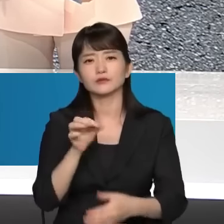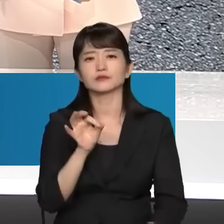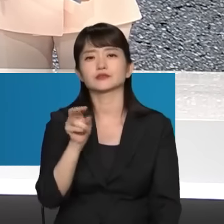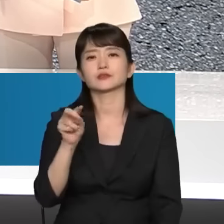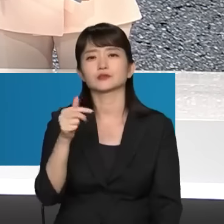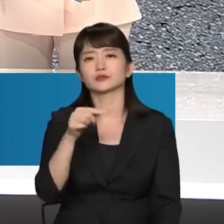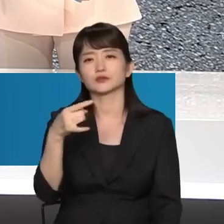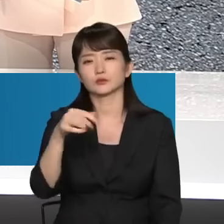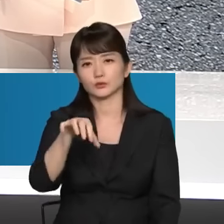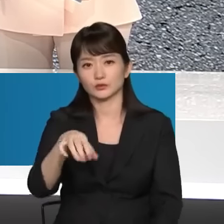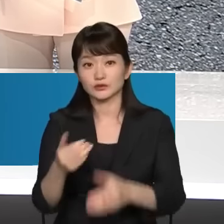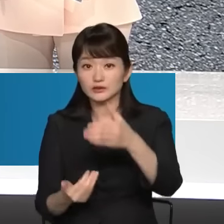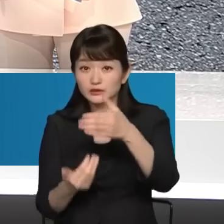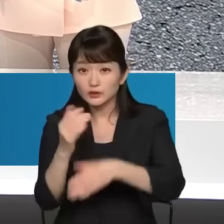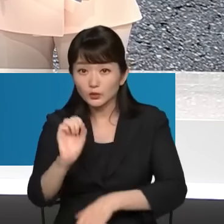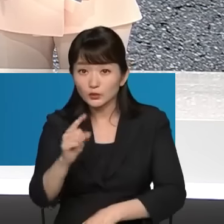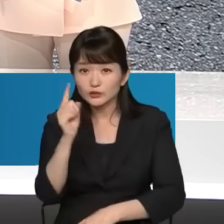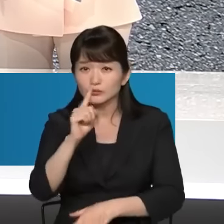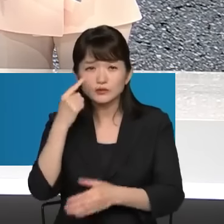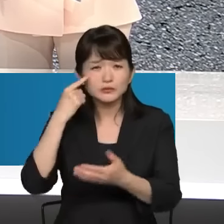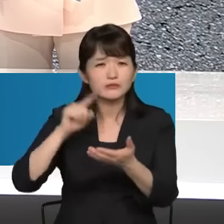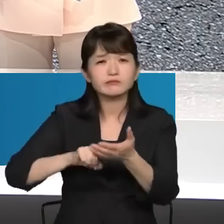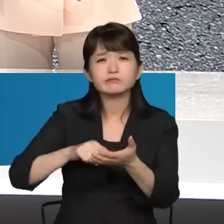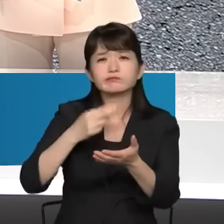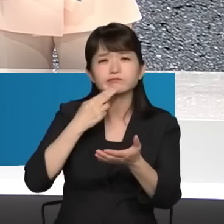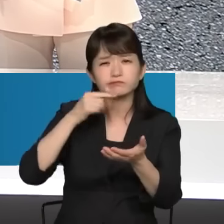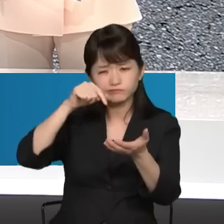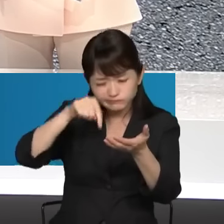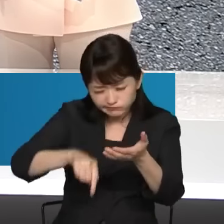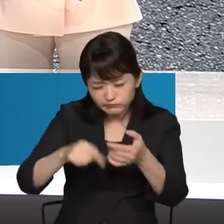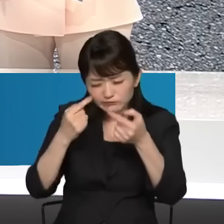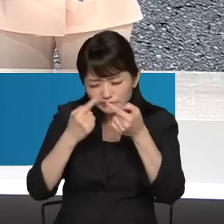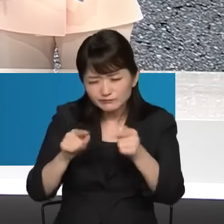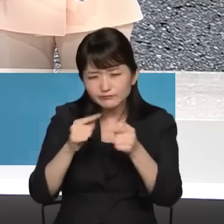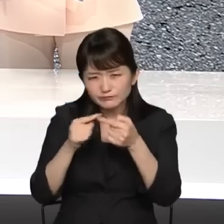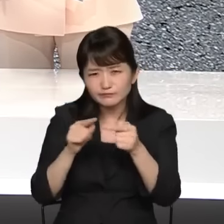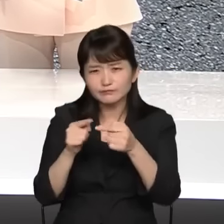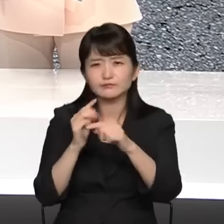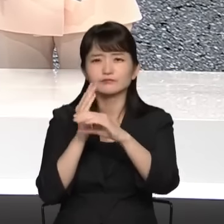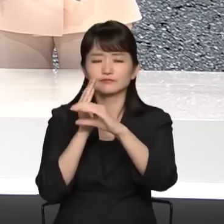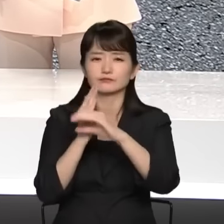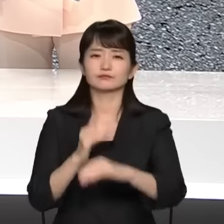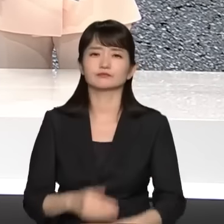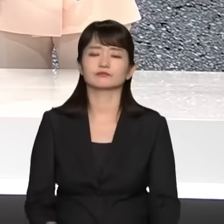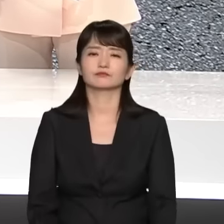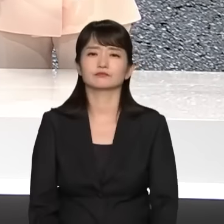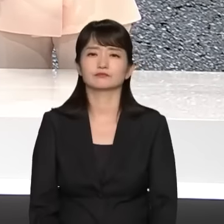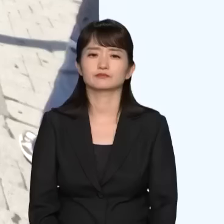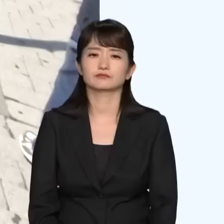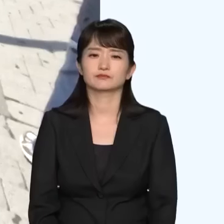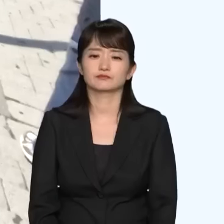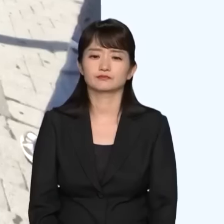연희동에서 있었던 사고는 원인이 밝혀지지 않아서 심층 분석에 들어갔습니다. 최현수 기자입니다.